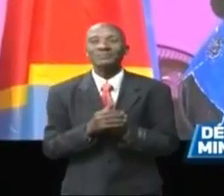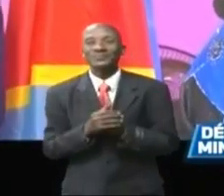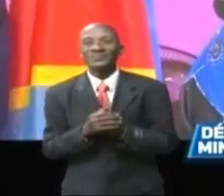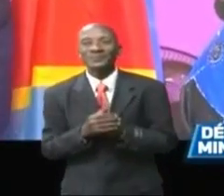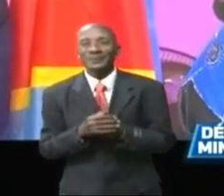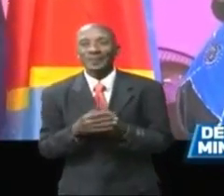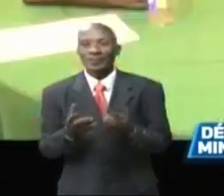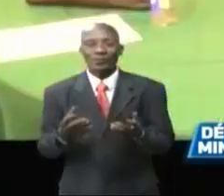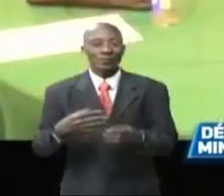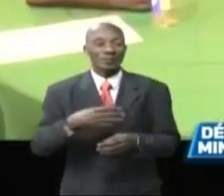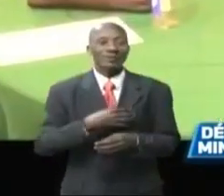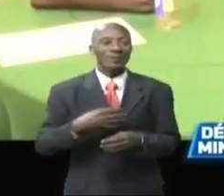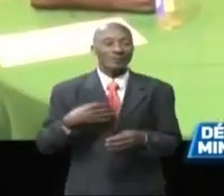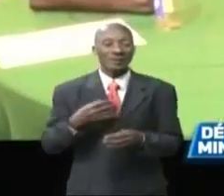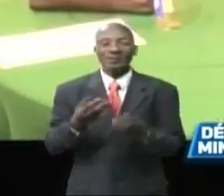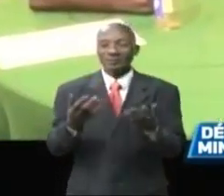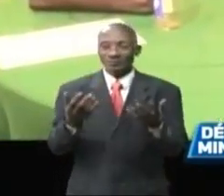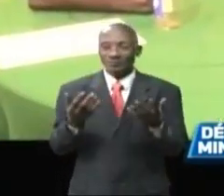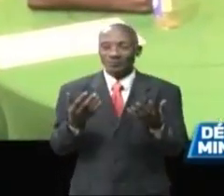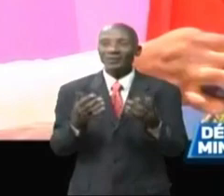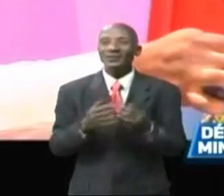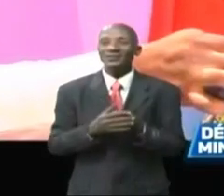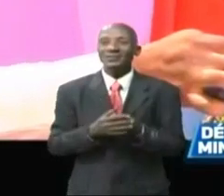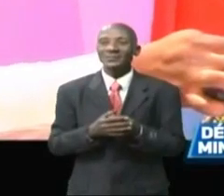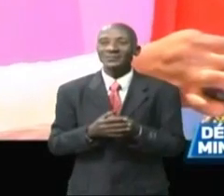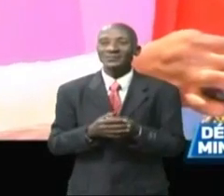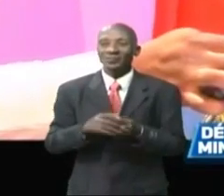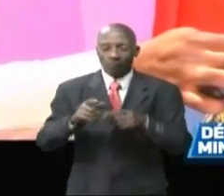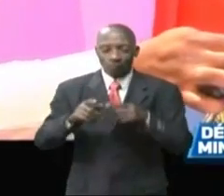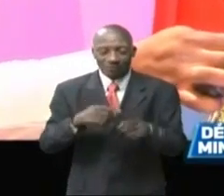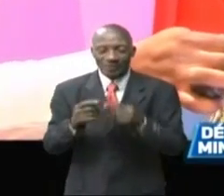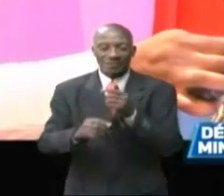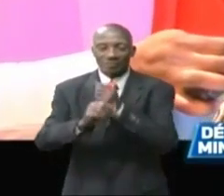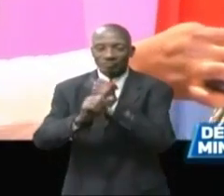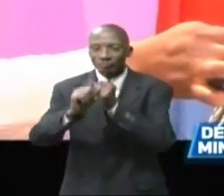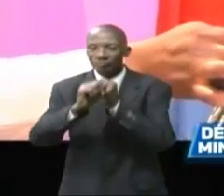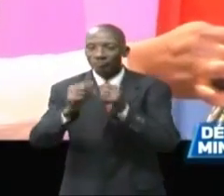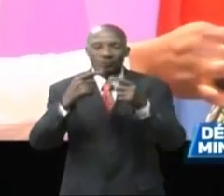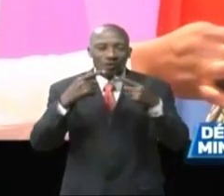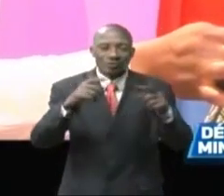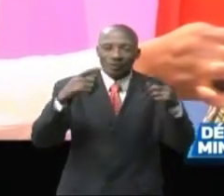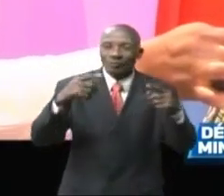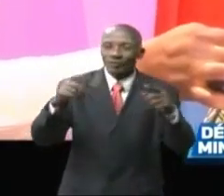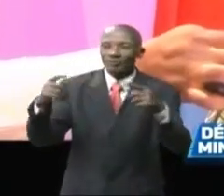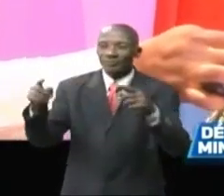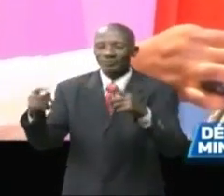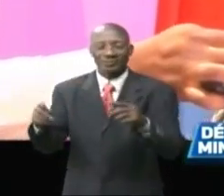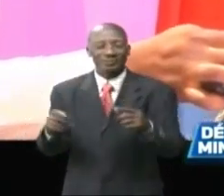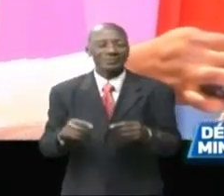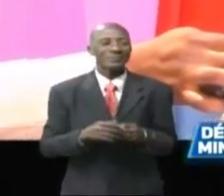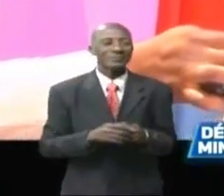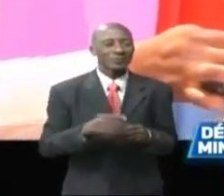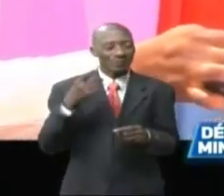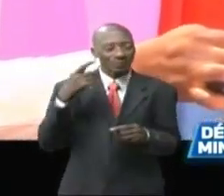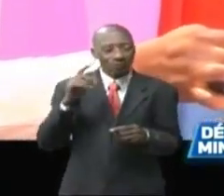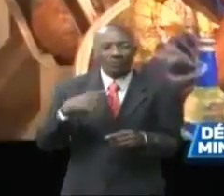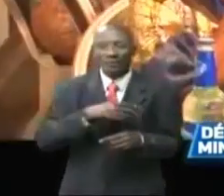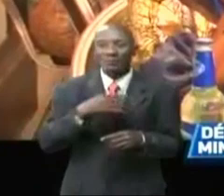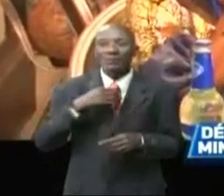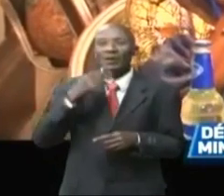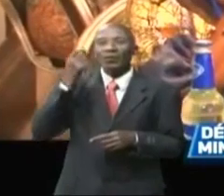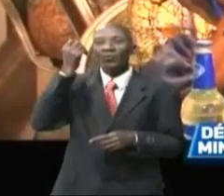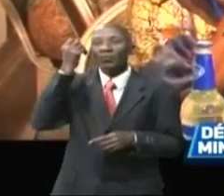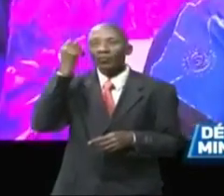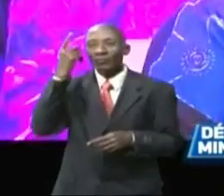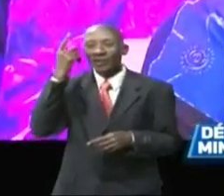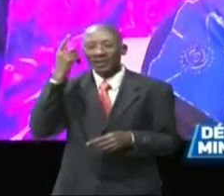RDC et les délégations de la société civile. La ministre du genre, enfants et familles a salué les efforts engagés par le chef de l'État,